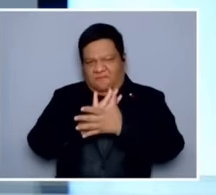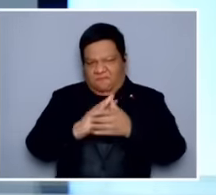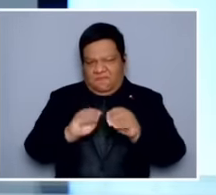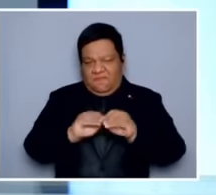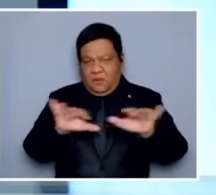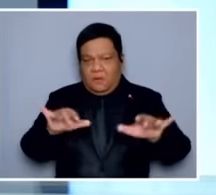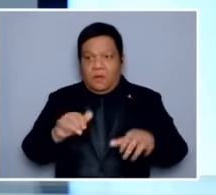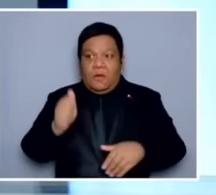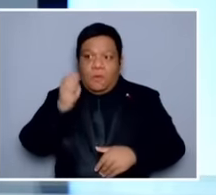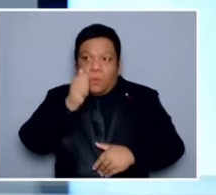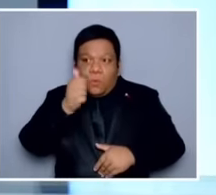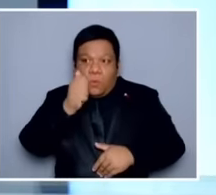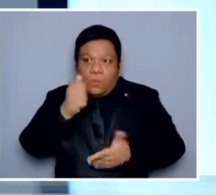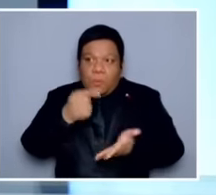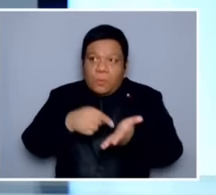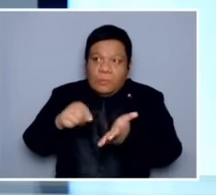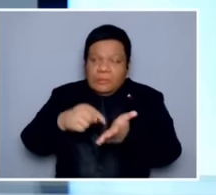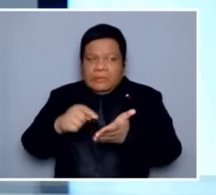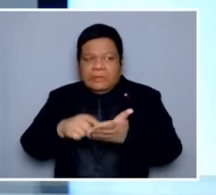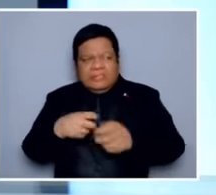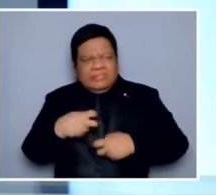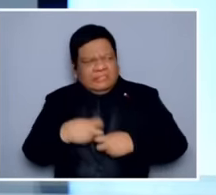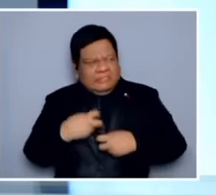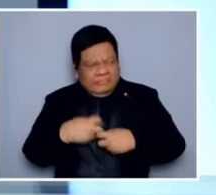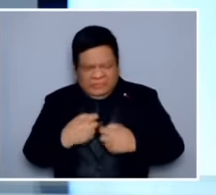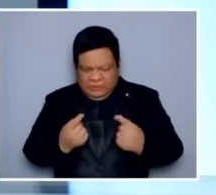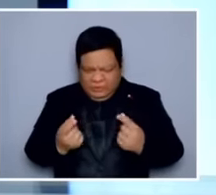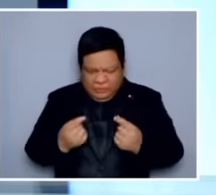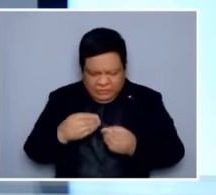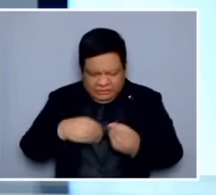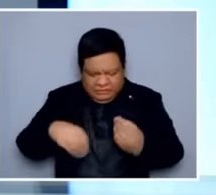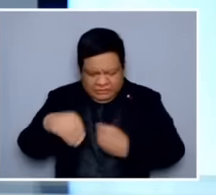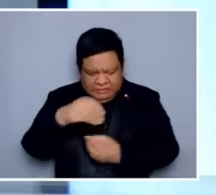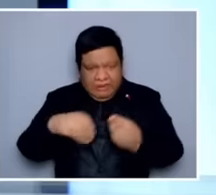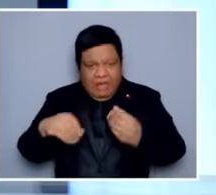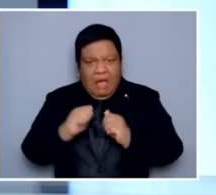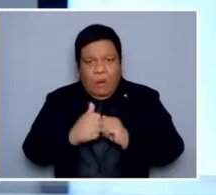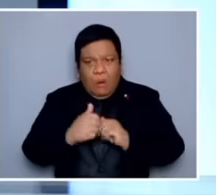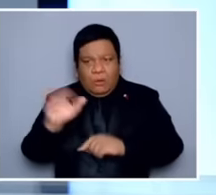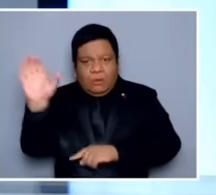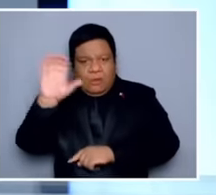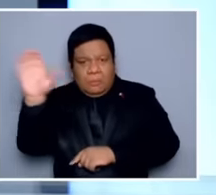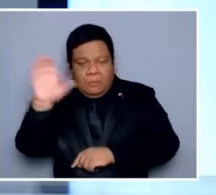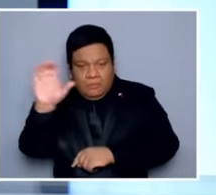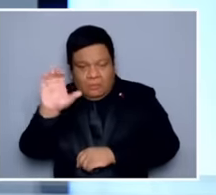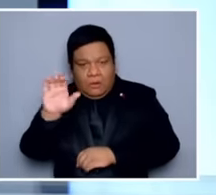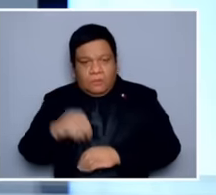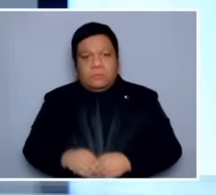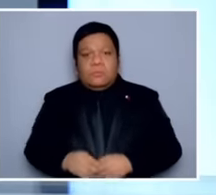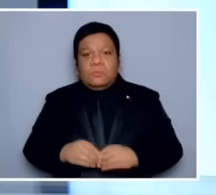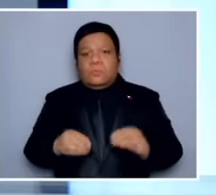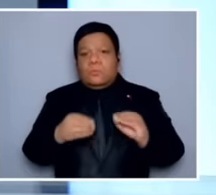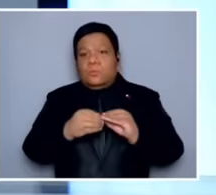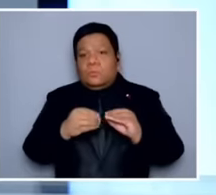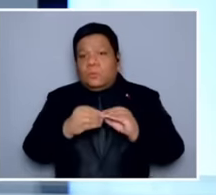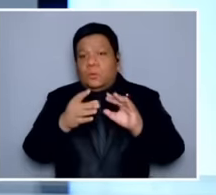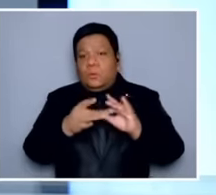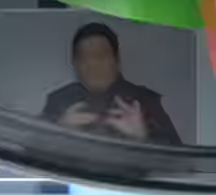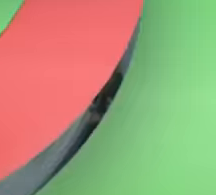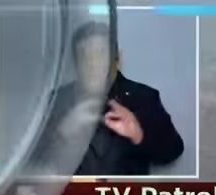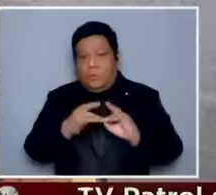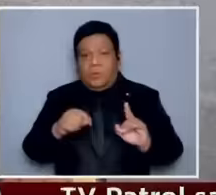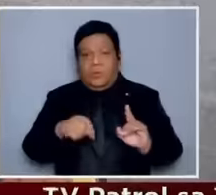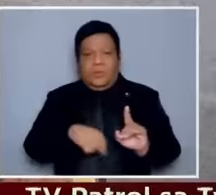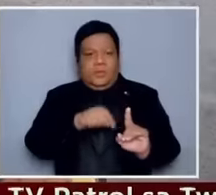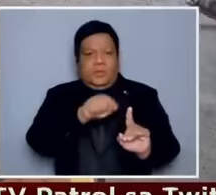ng gastusin, paano kaya nila pinaghandaan ang darating na Pasko? Pagpapatrol, Sandro Ochona.